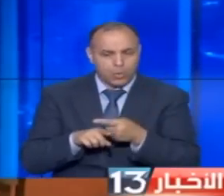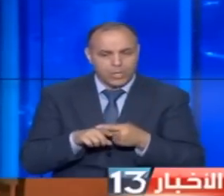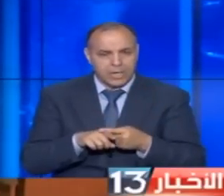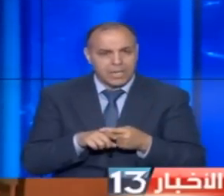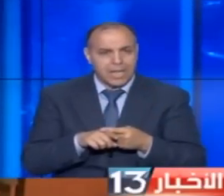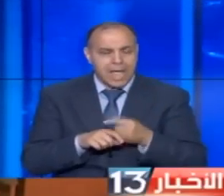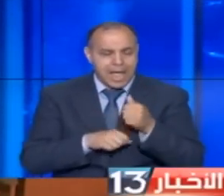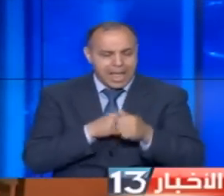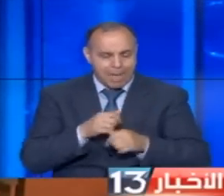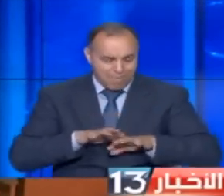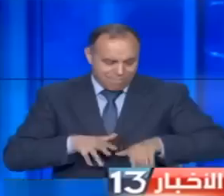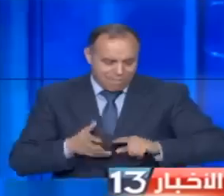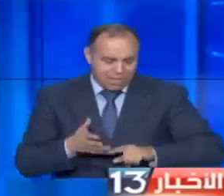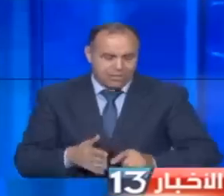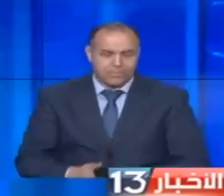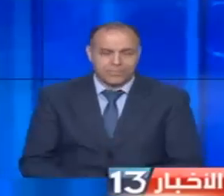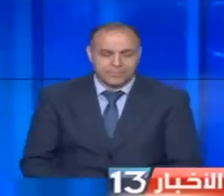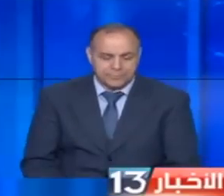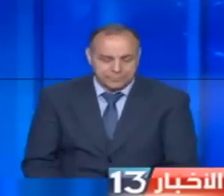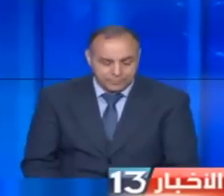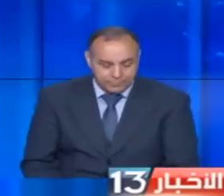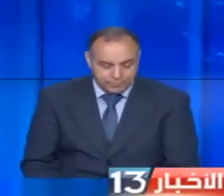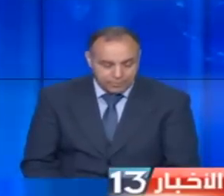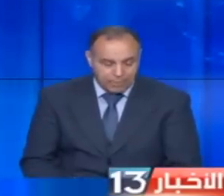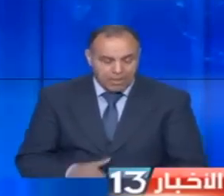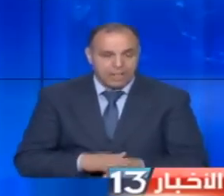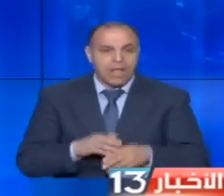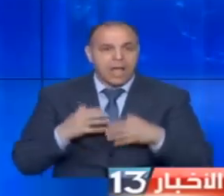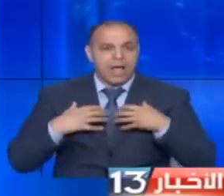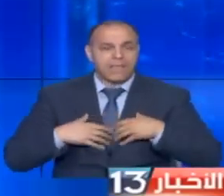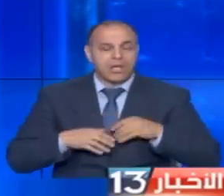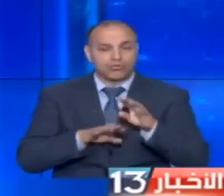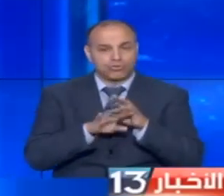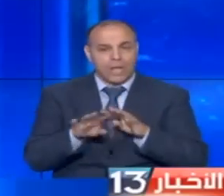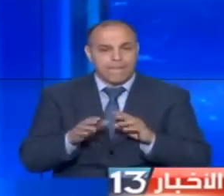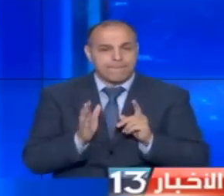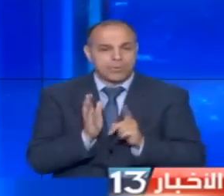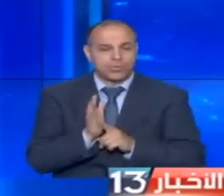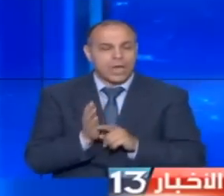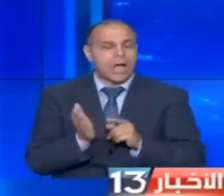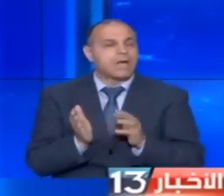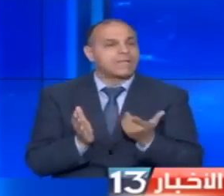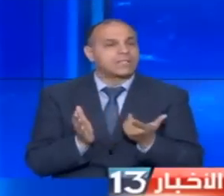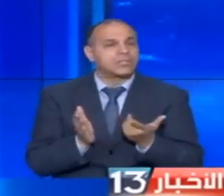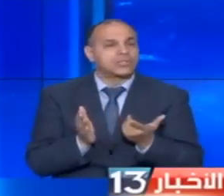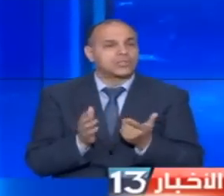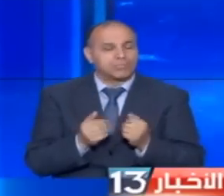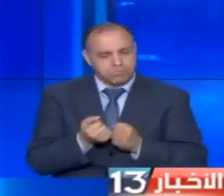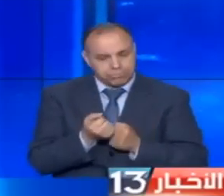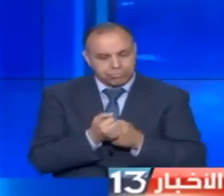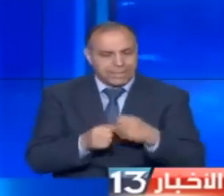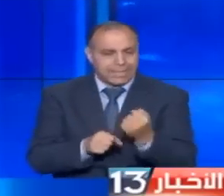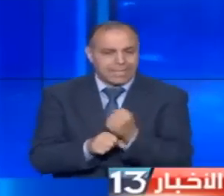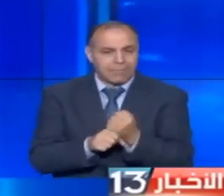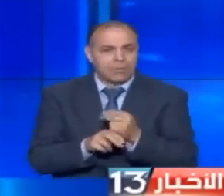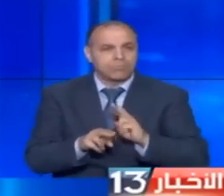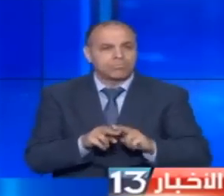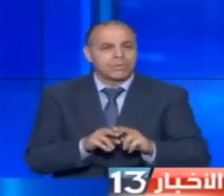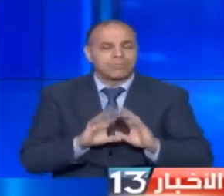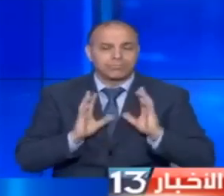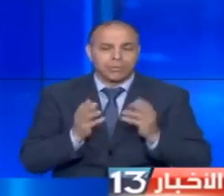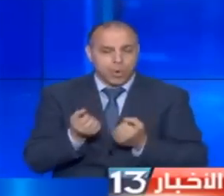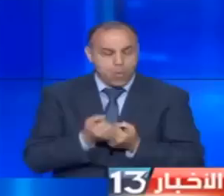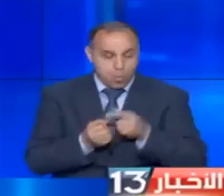خلال السنه الحاليه بدا نواب الشعب يناقشون مشروع قانون يتعلق ب تحفيز الاستثمار وتحسين مناخيه